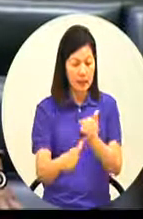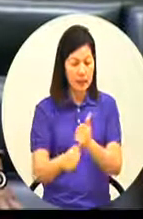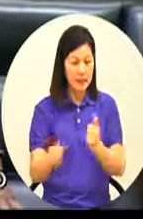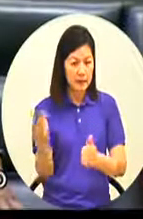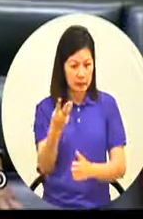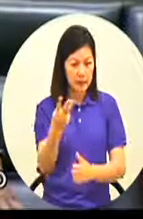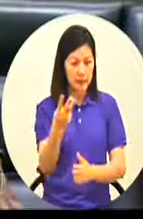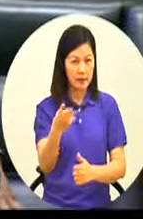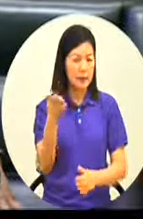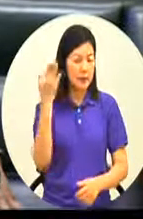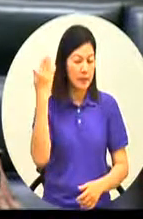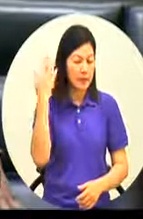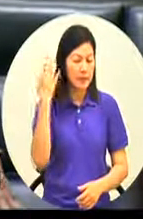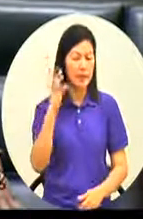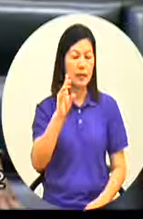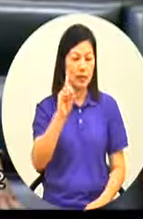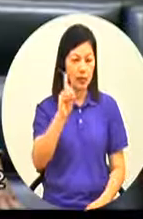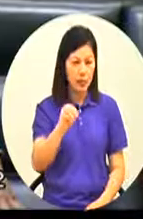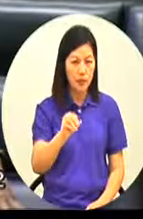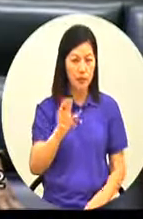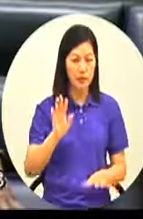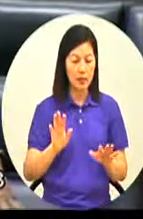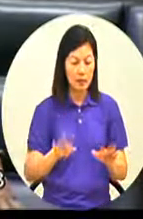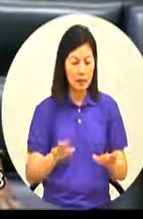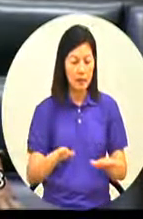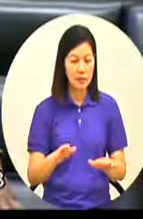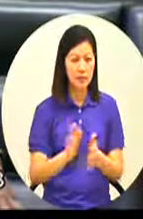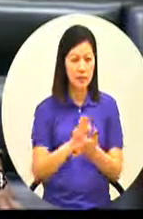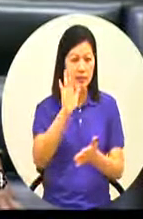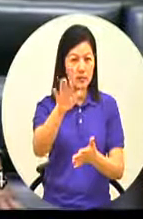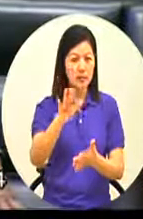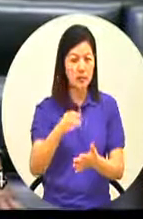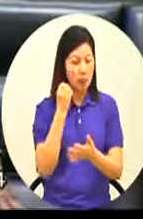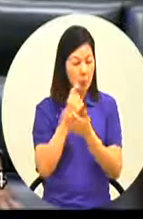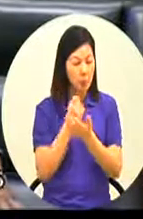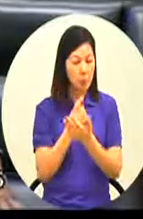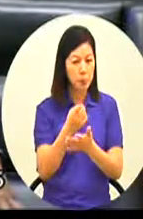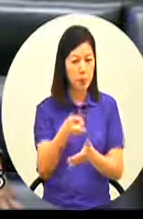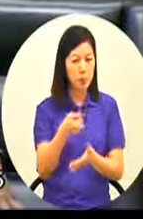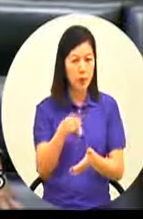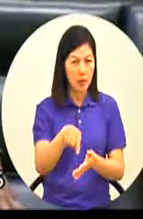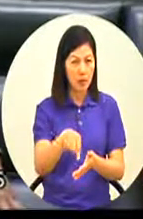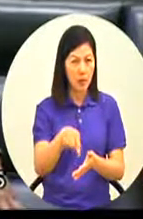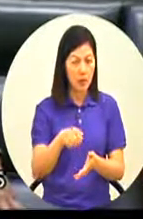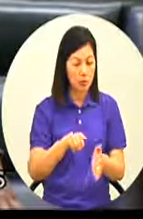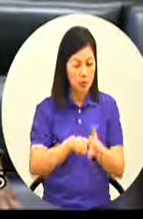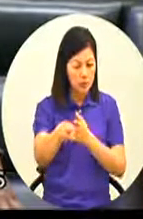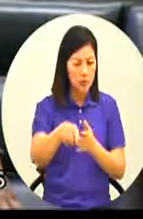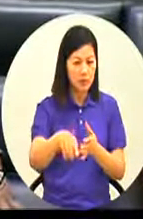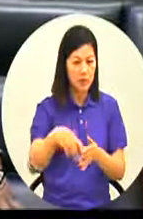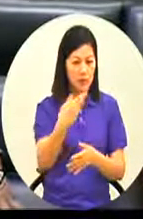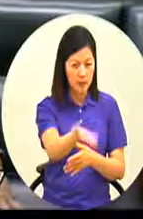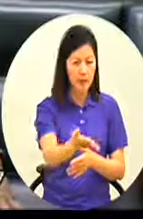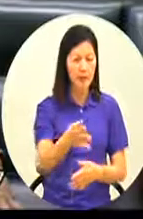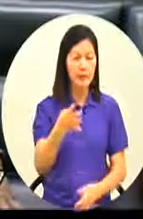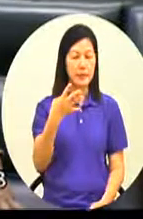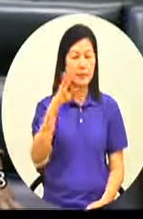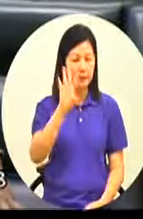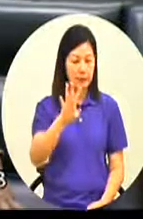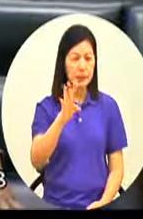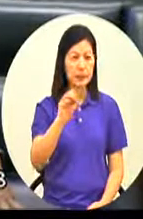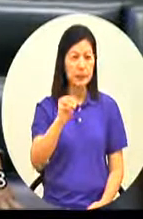是过去是10000块，但你后来的每个月多少钱，现在我们都直接就46000给他补助，但是这